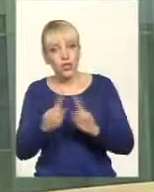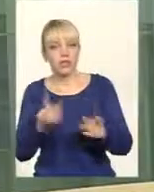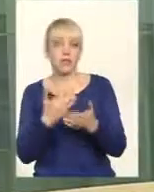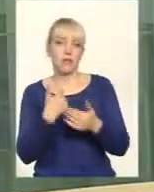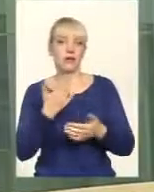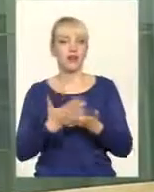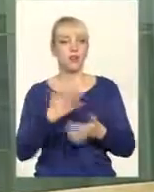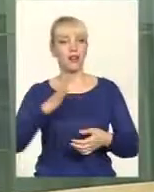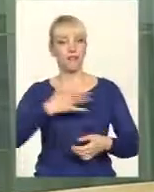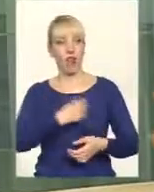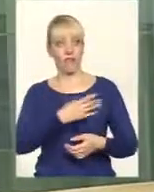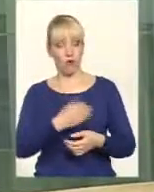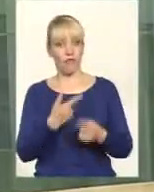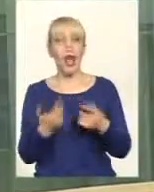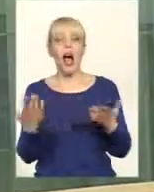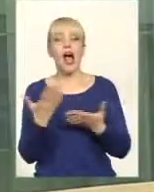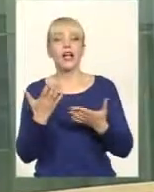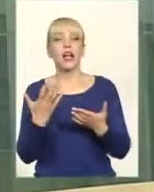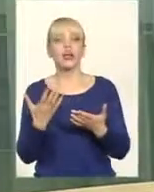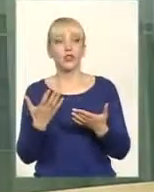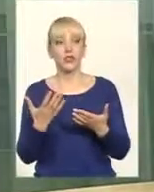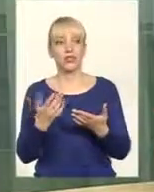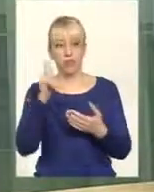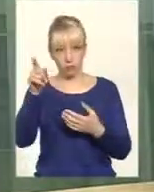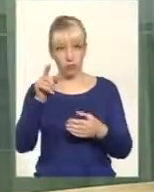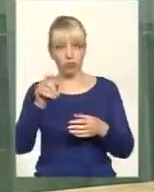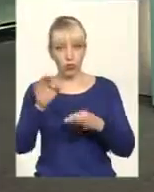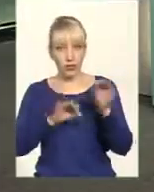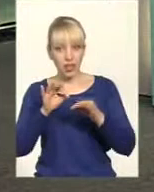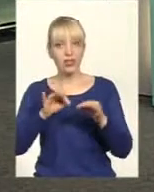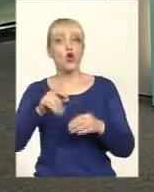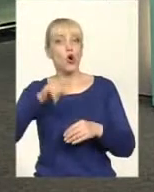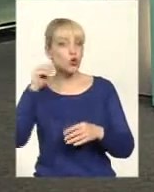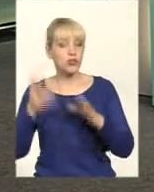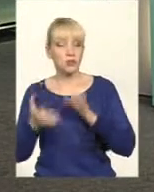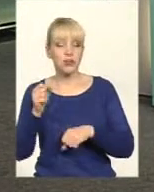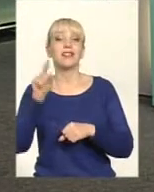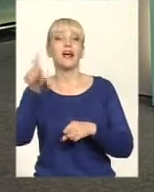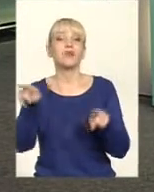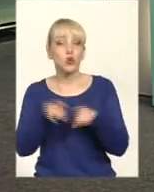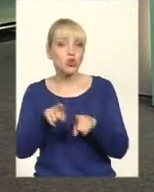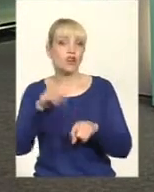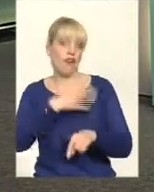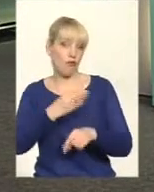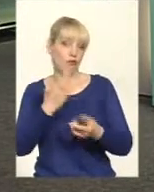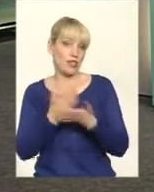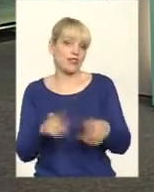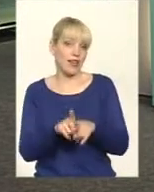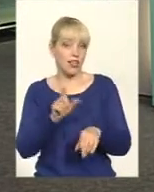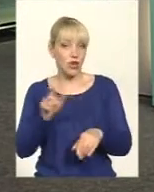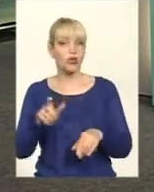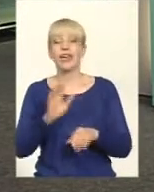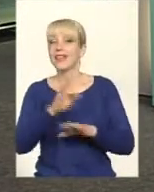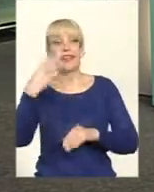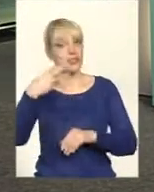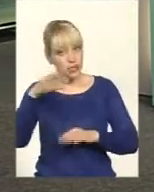спрашивал, какой процент поддерживает там русскую идею. И там есть такие люди. Другое дело, дело, что их там не 30%, 1%. Но, тем